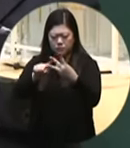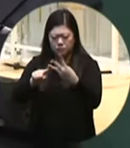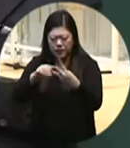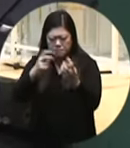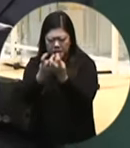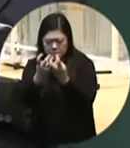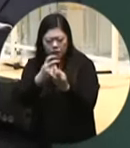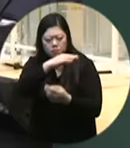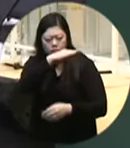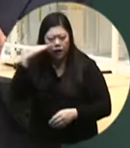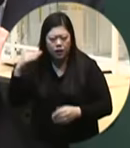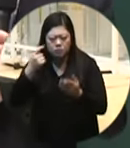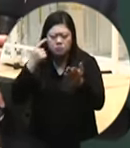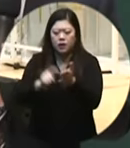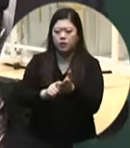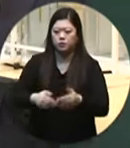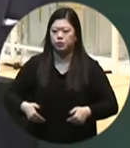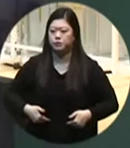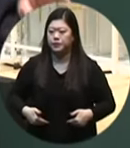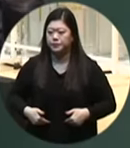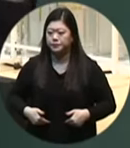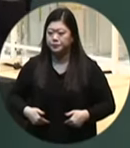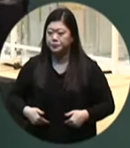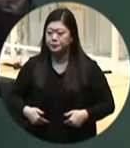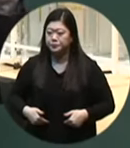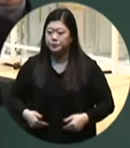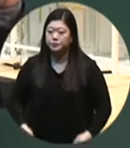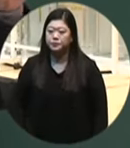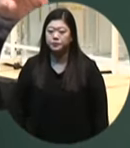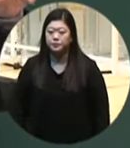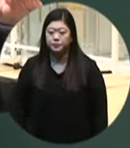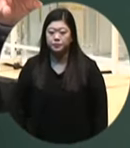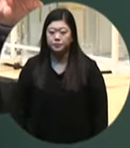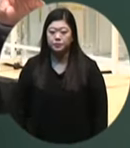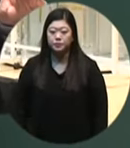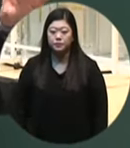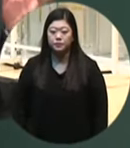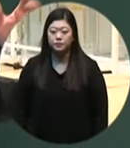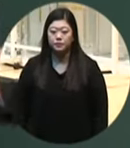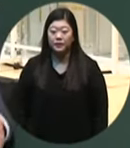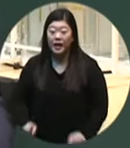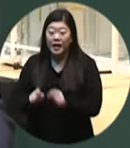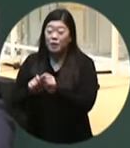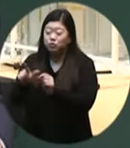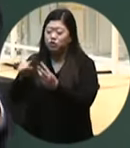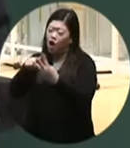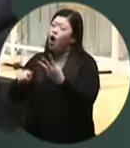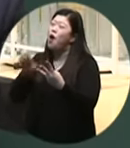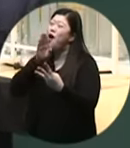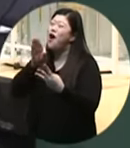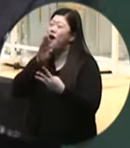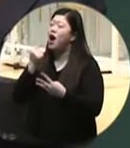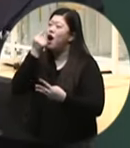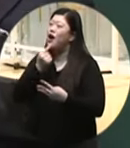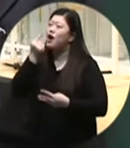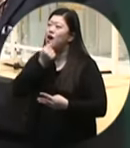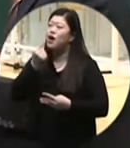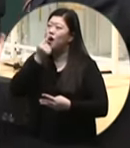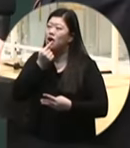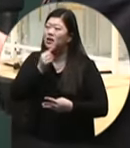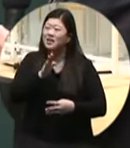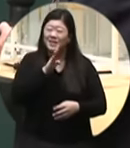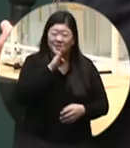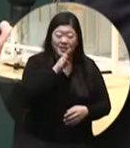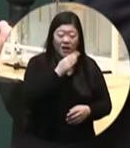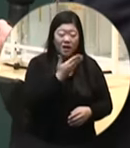method to find this. 가장 이 축복 누리는 방법 알아야 되는데 대부분 사람들이 놓치잖아요. This is the greatest way for you to receive